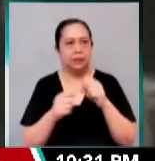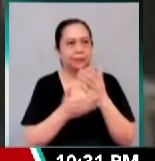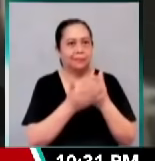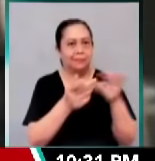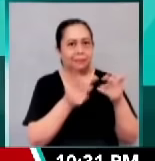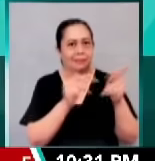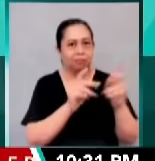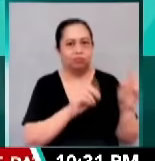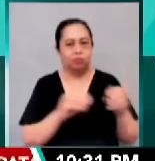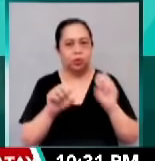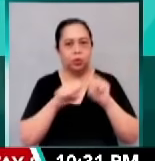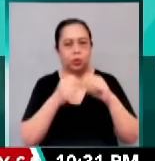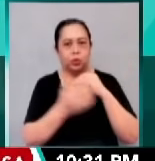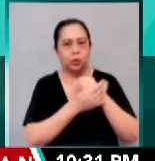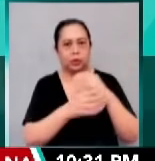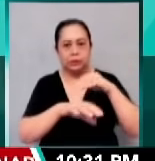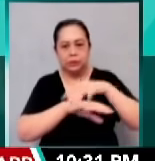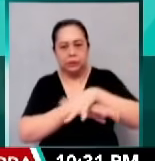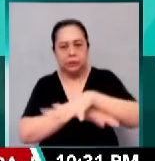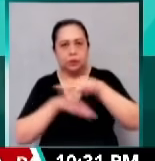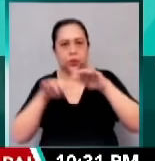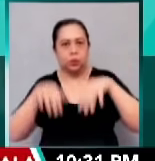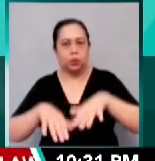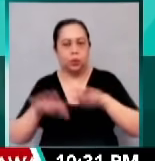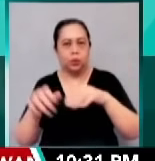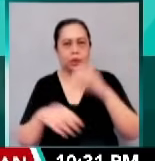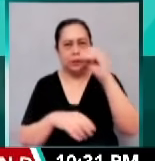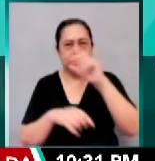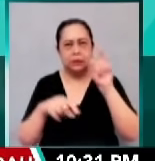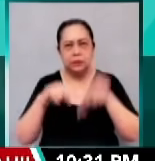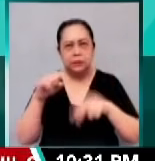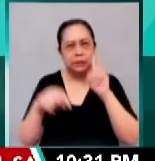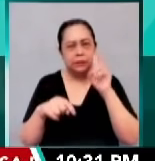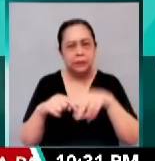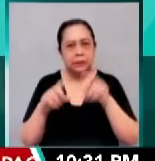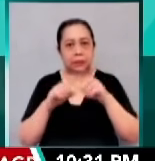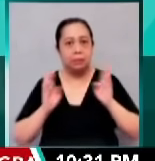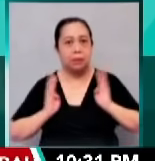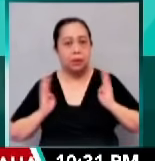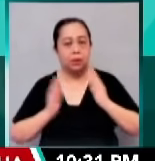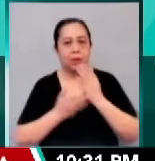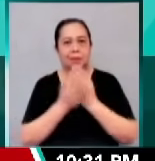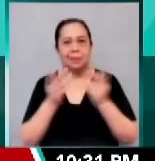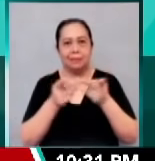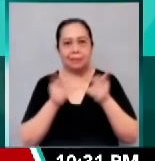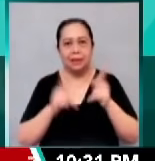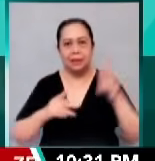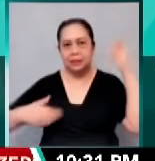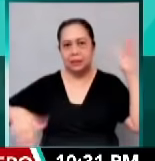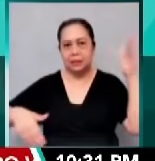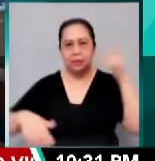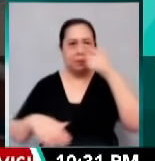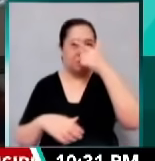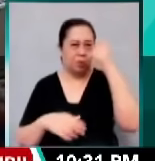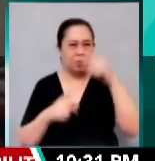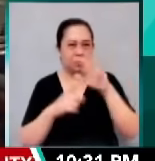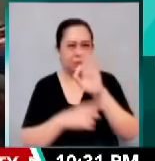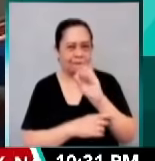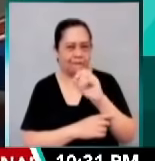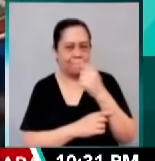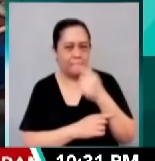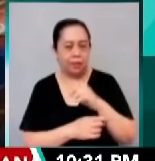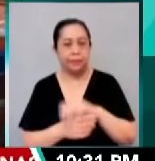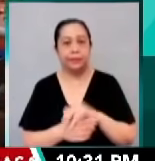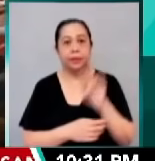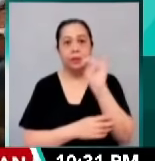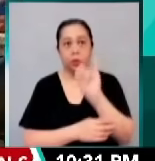Nag-zero visibility naman sa Baguio City at ilang lugar sa Cordillera dahil sa fog. Sa Ilocos Norte, naramdaman din ang